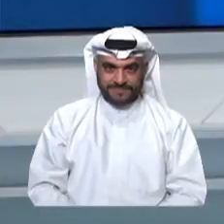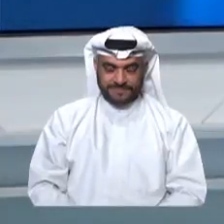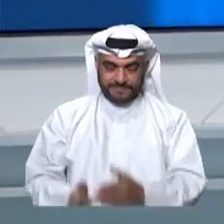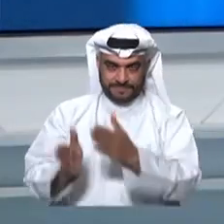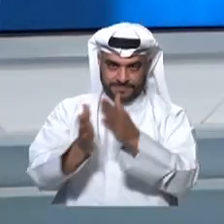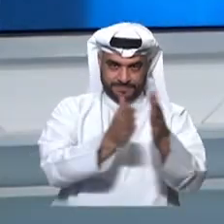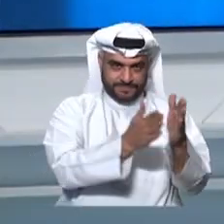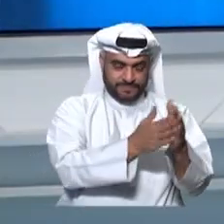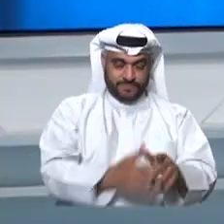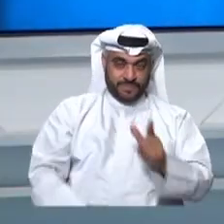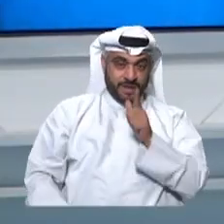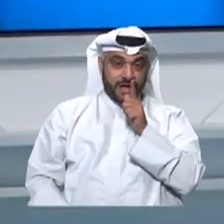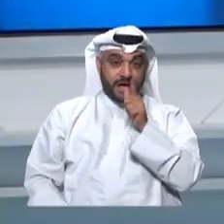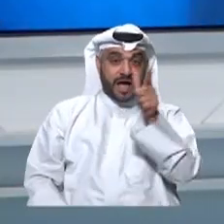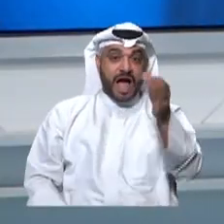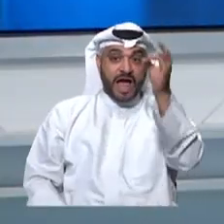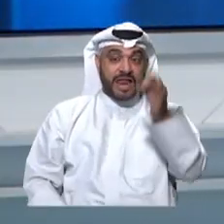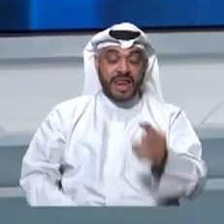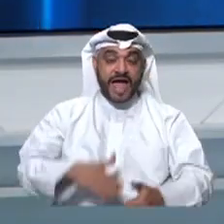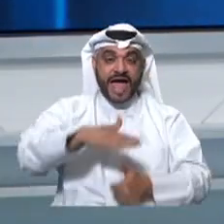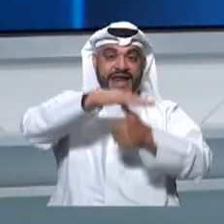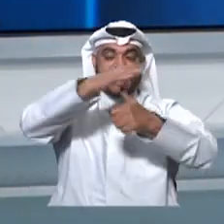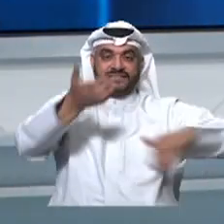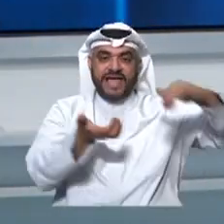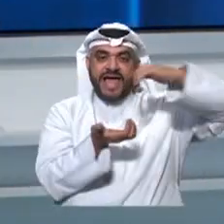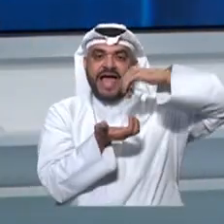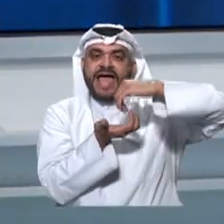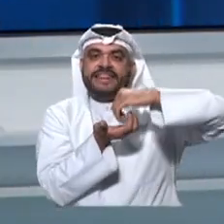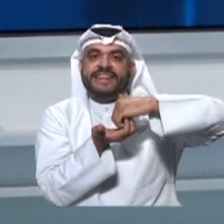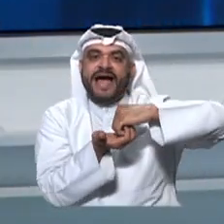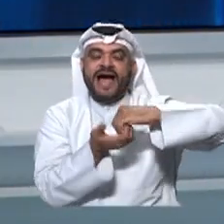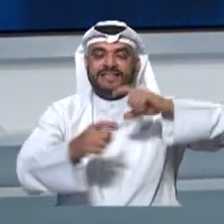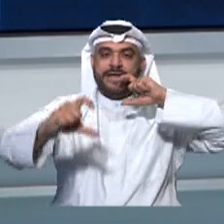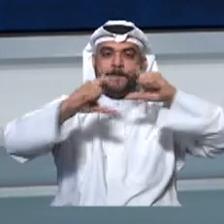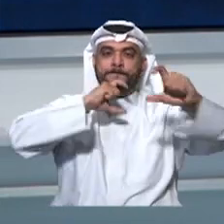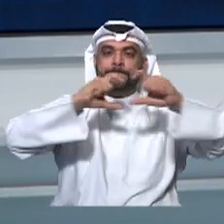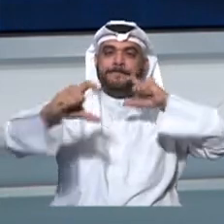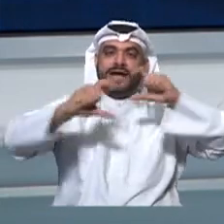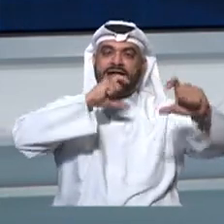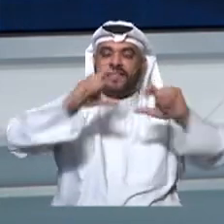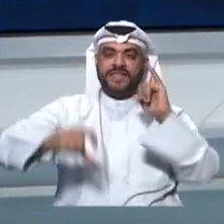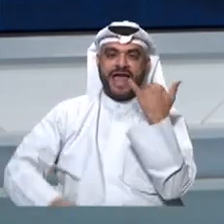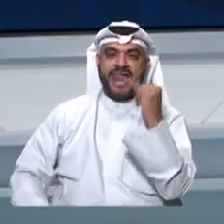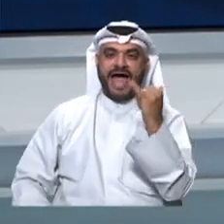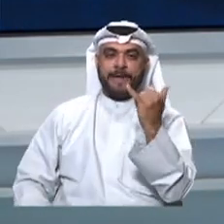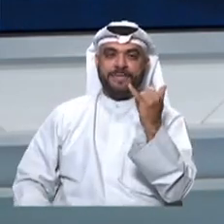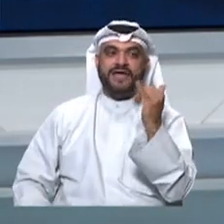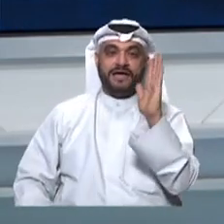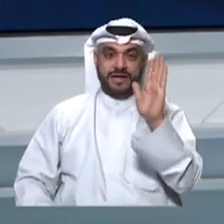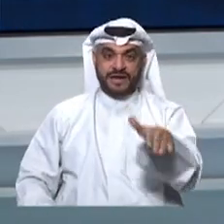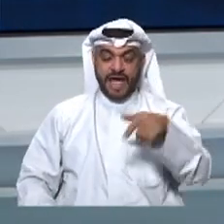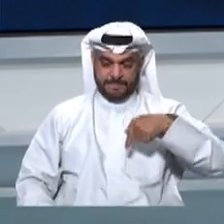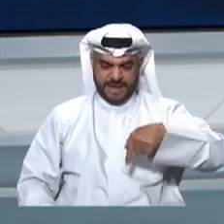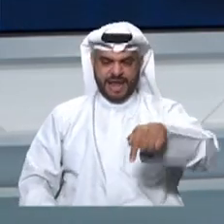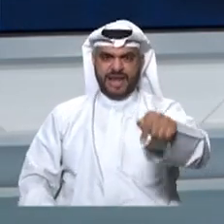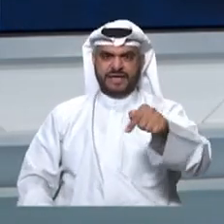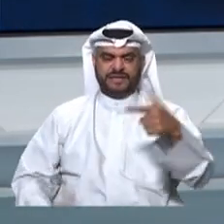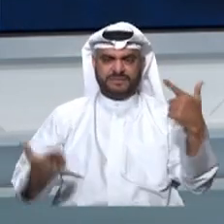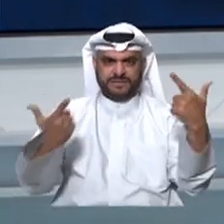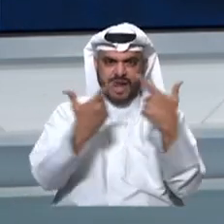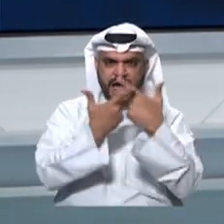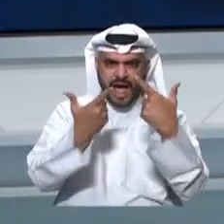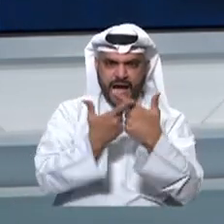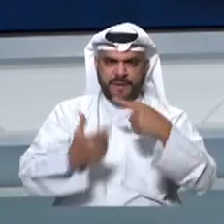أكد رئيس اتحاد المصارف العربية الشيخ محمد الجراح الصباح أن تداعيات الأزمة الروسية الأوكرانية